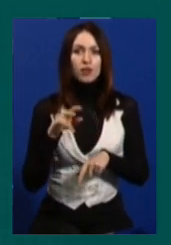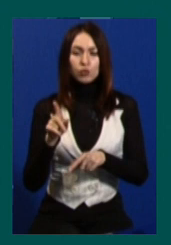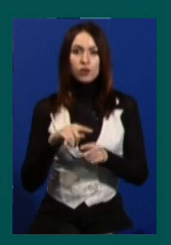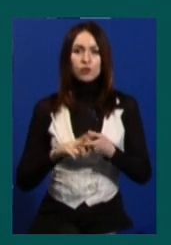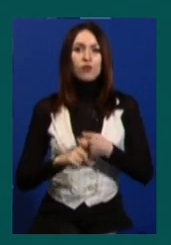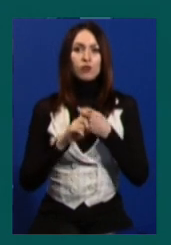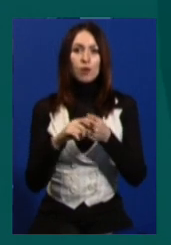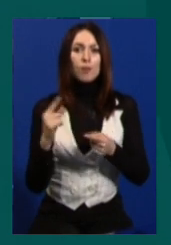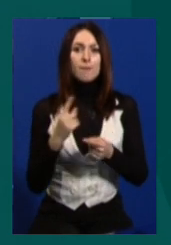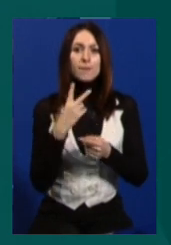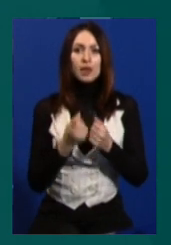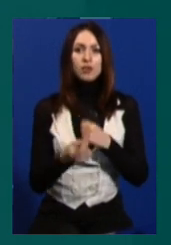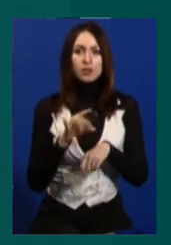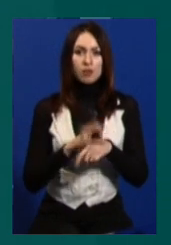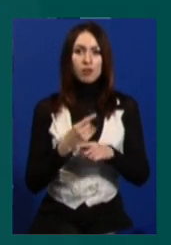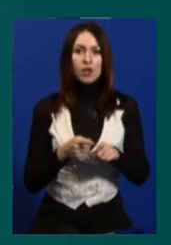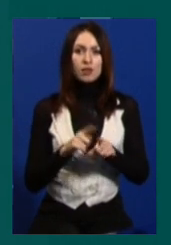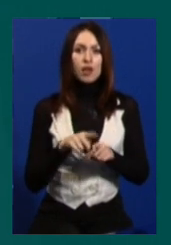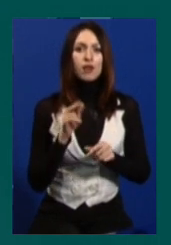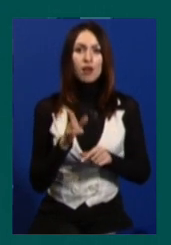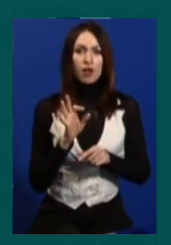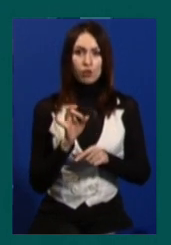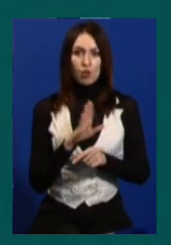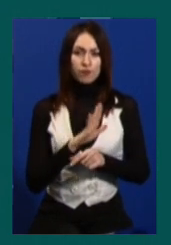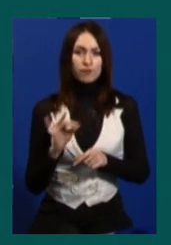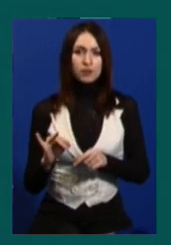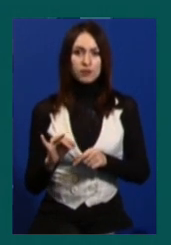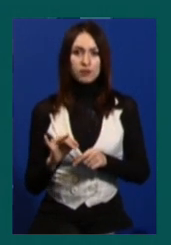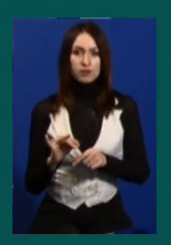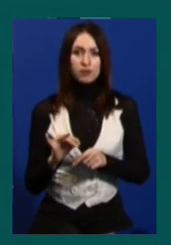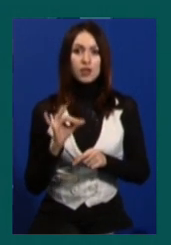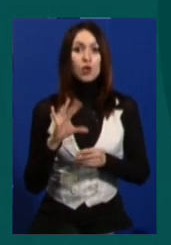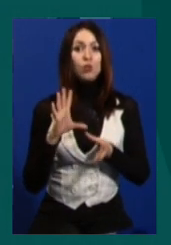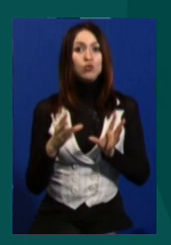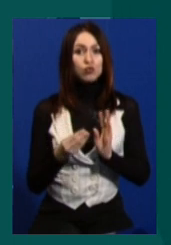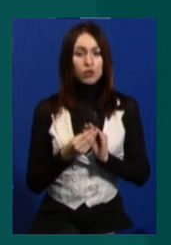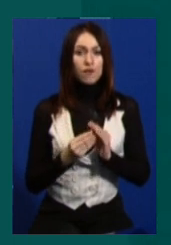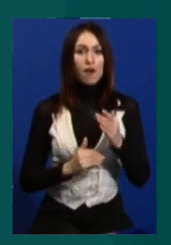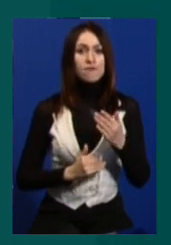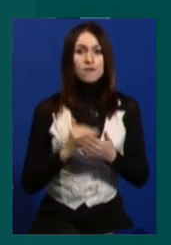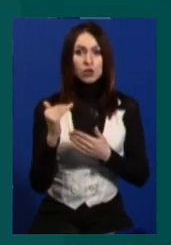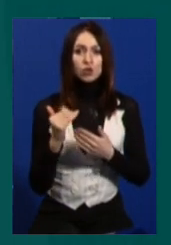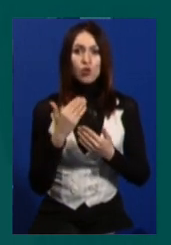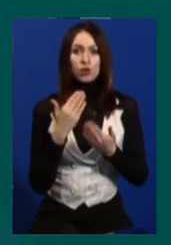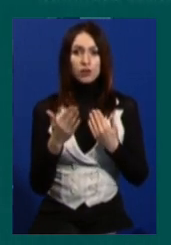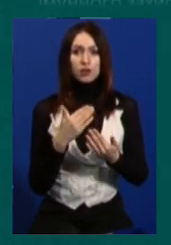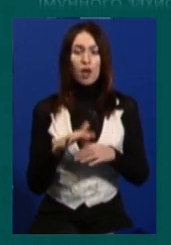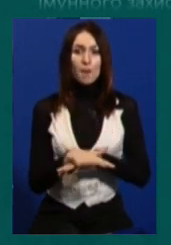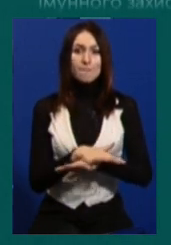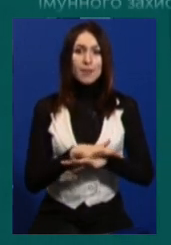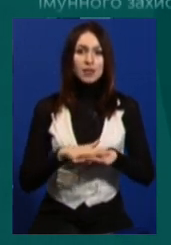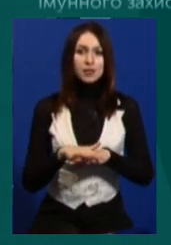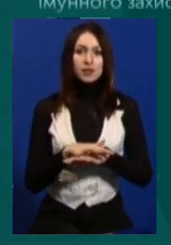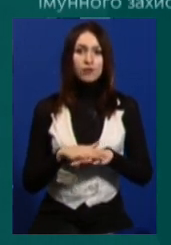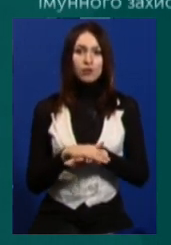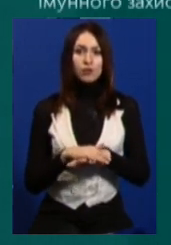прояви захворювання – це як гостра респіраторна інфекція. І враховуючи високу контагіозність, масивну